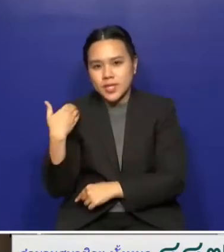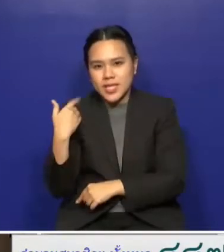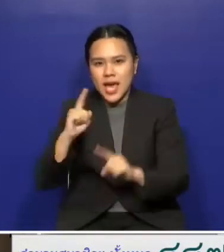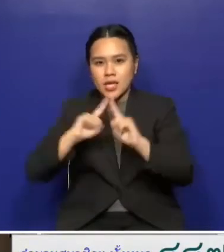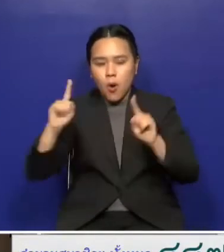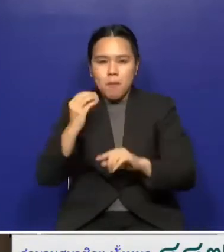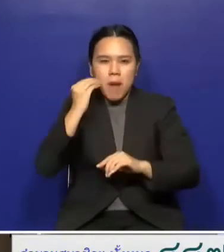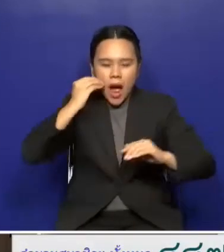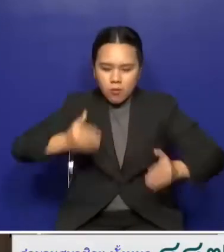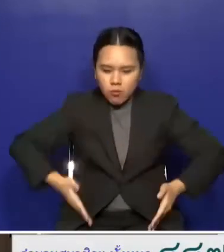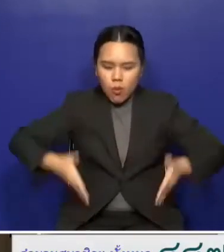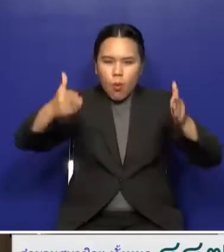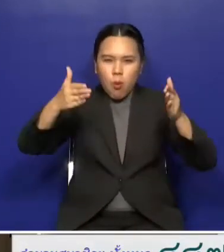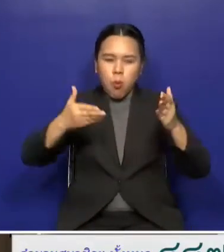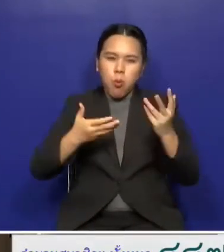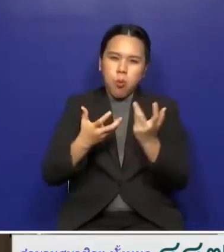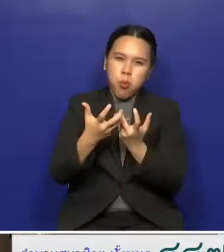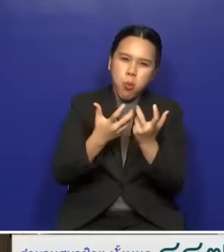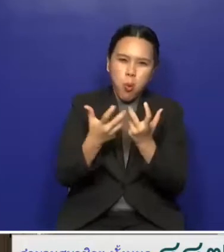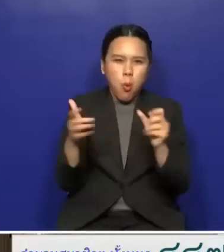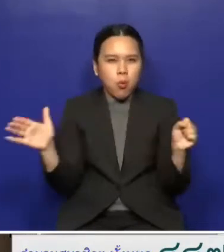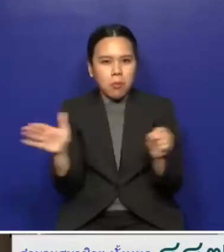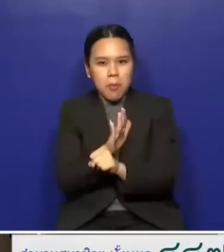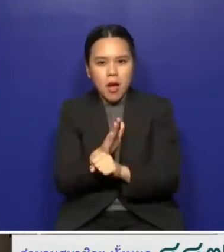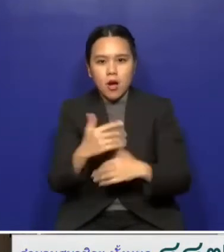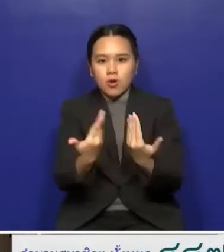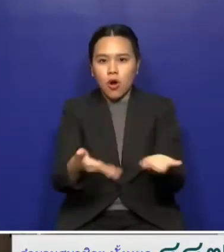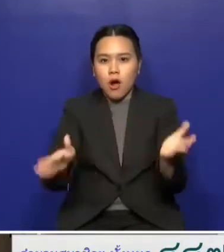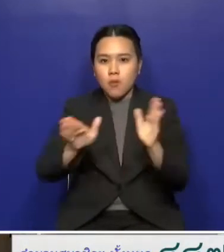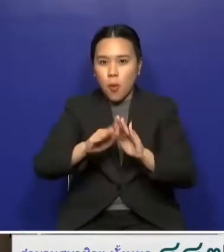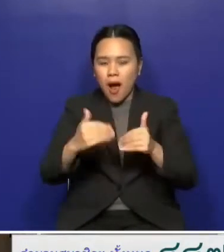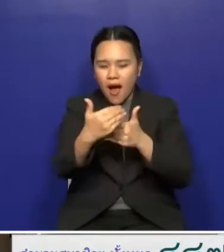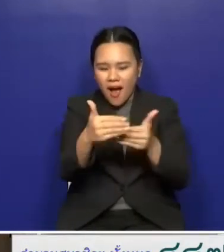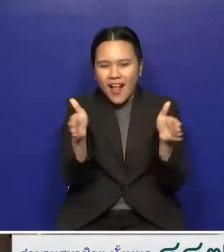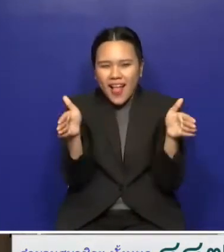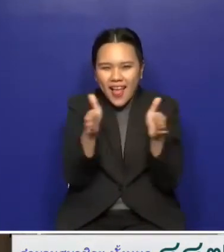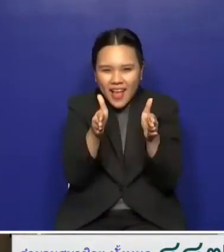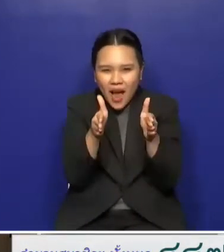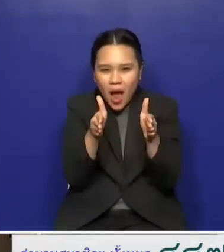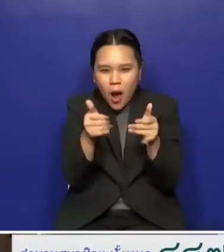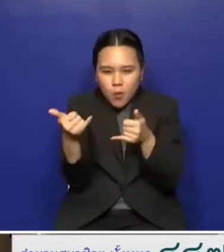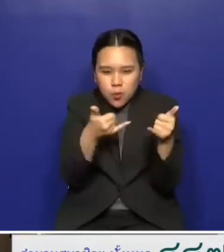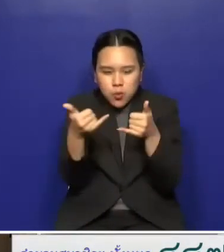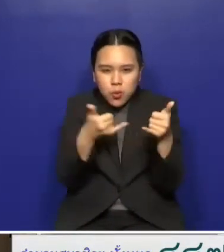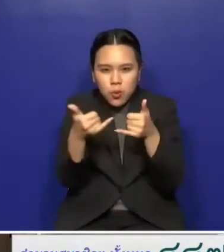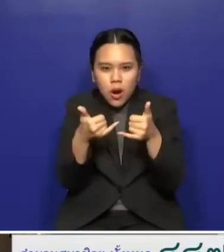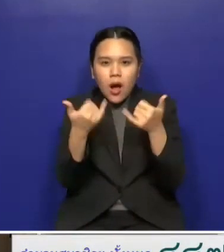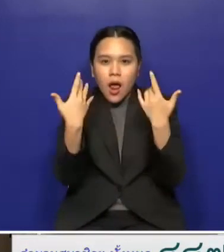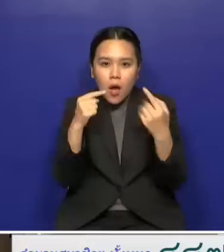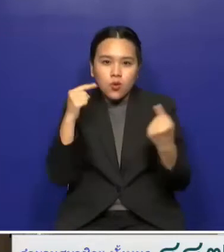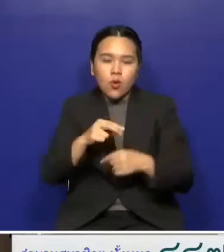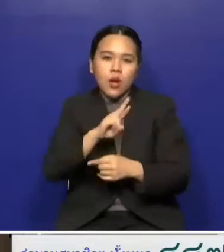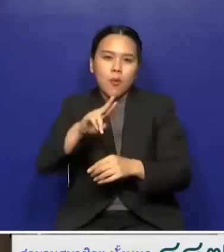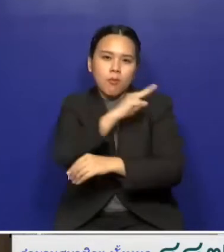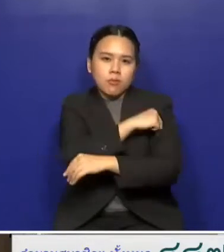ออัดที่หลายครอบครัวเช่าห้องพักเล็กๆอยู่ด้วยกันการที่พวกเขาเข้าไม่ถึงระบบสาธารณสุ